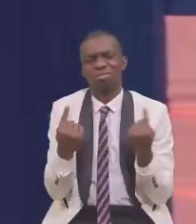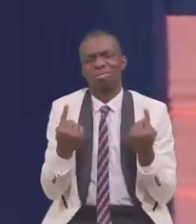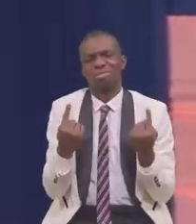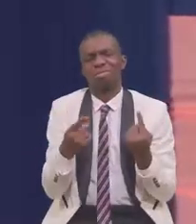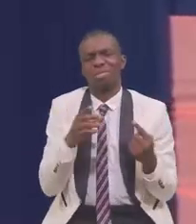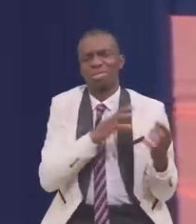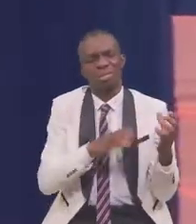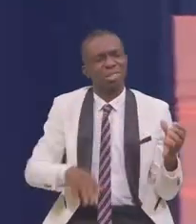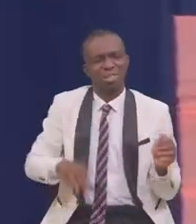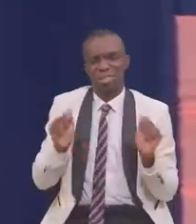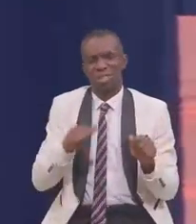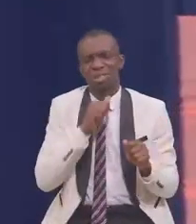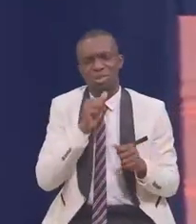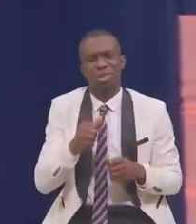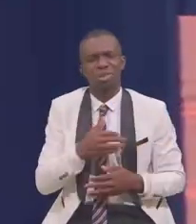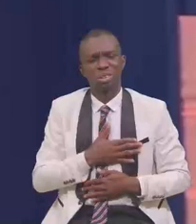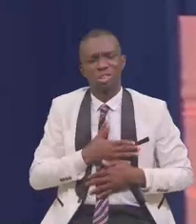ne peut plus